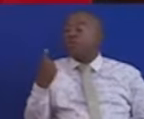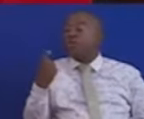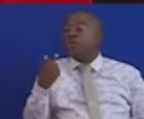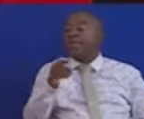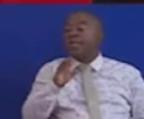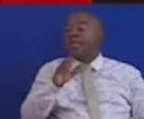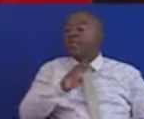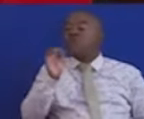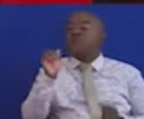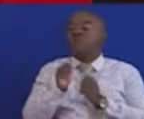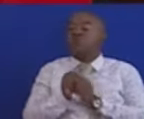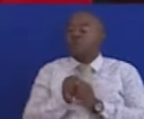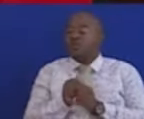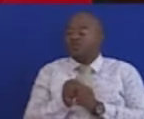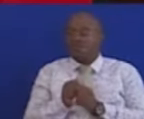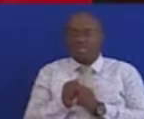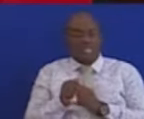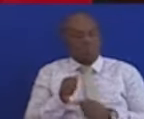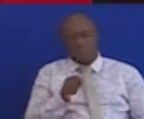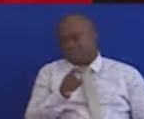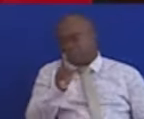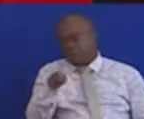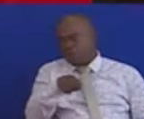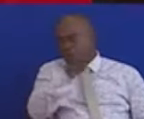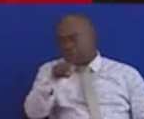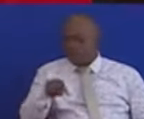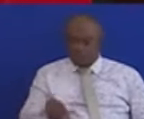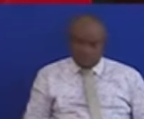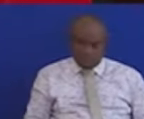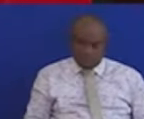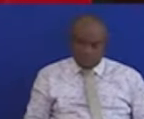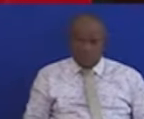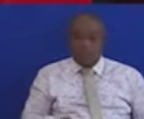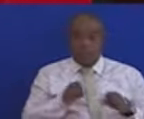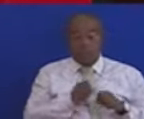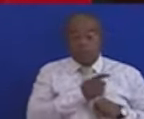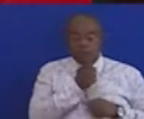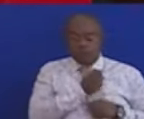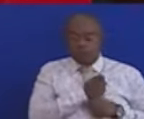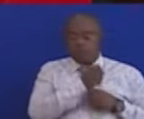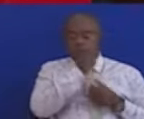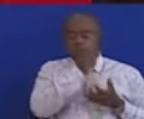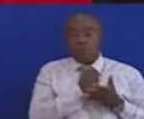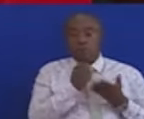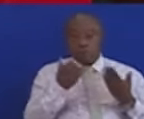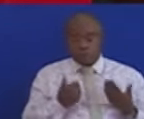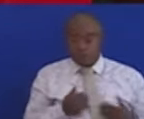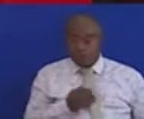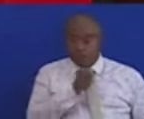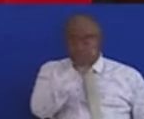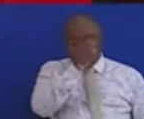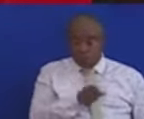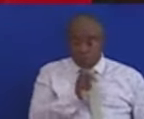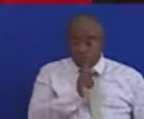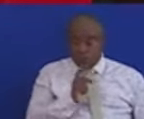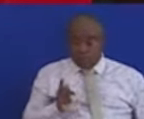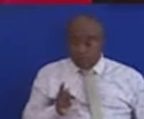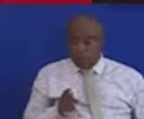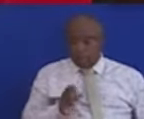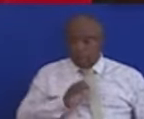ardhelia sio sawa ni lazim MF mahali mfy maam kW Sasa hivi mtan wa kawaida